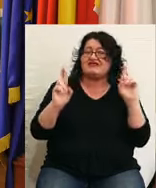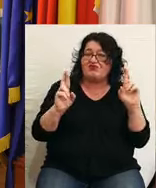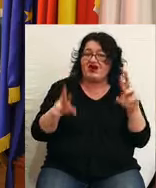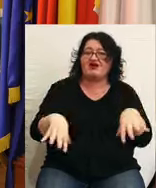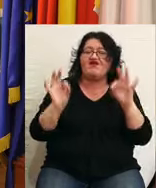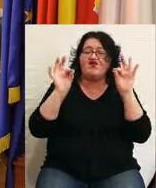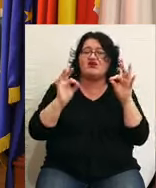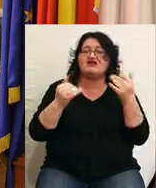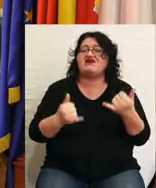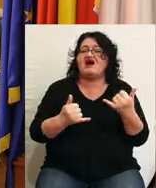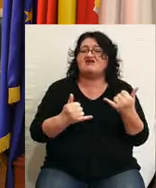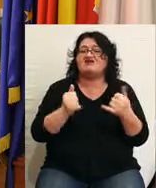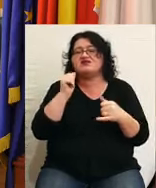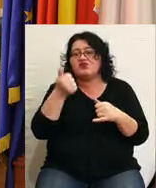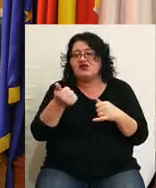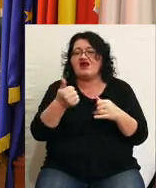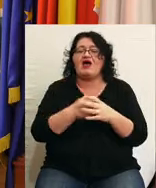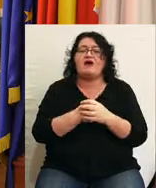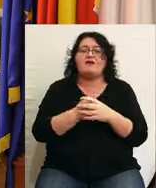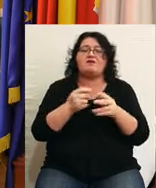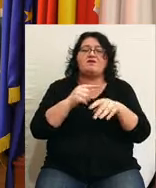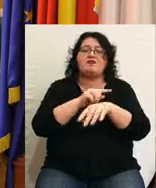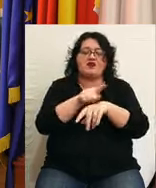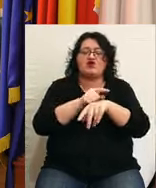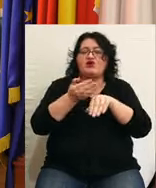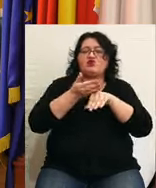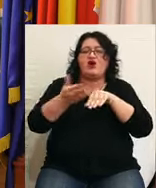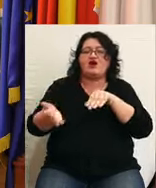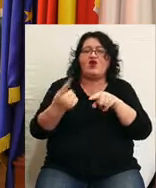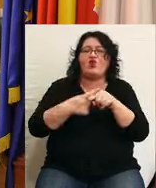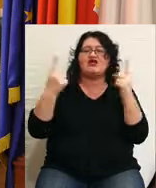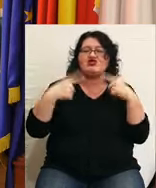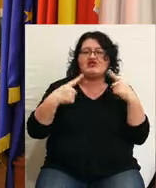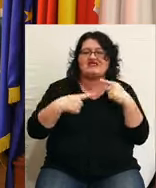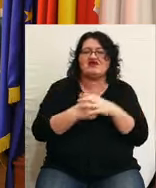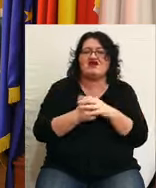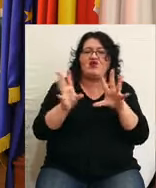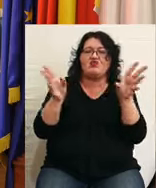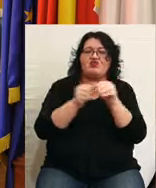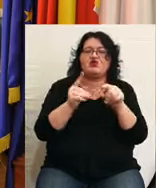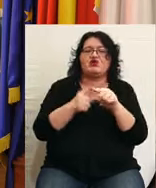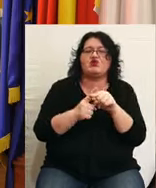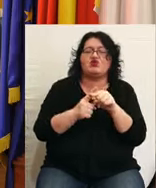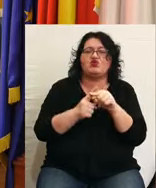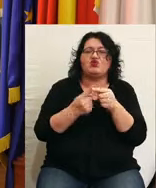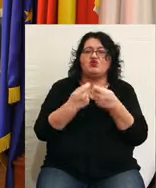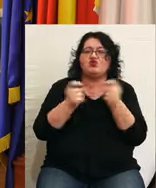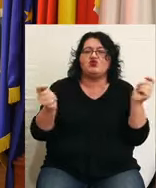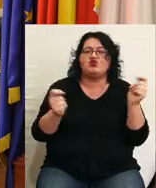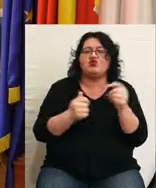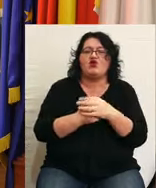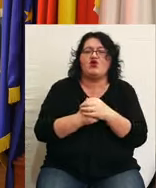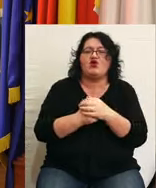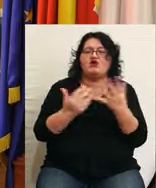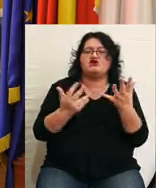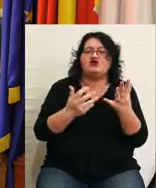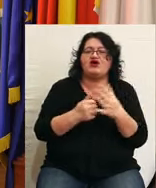găsi astăzi, mâine, în următoarele ore și zile, împreună cu toți cei